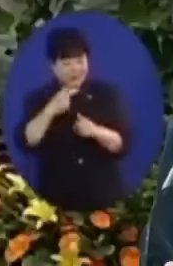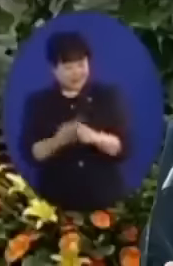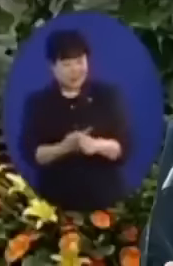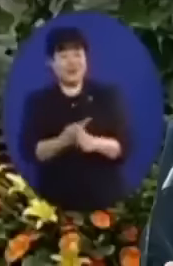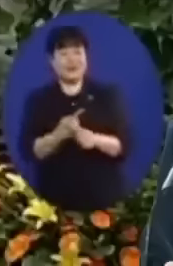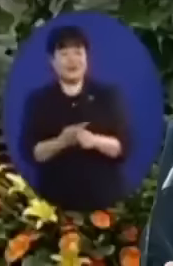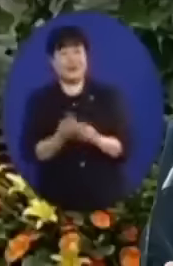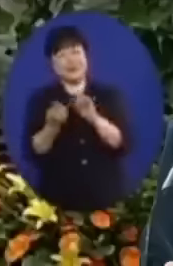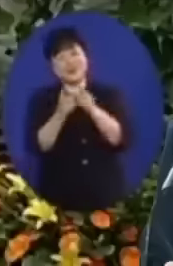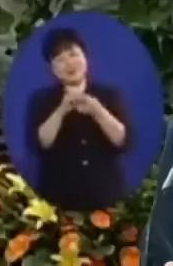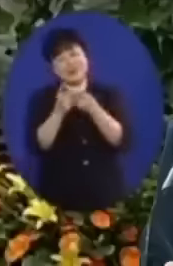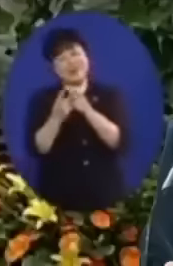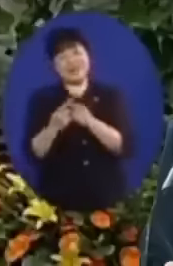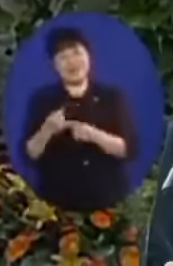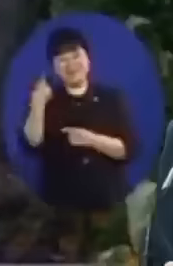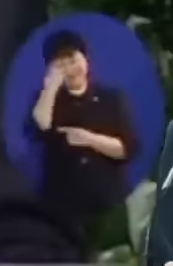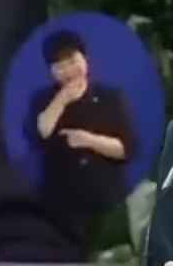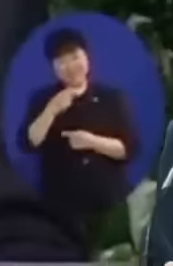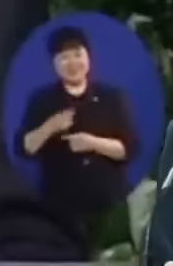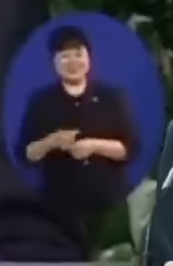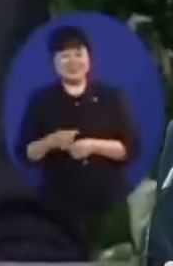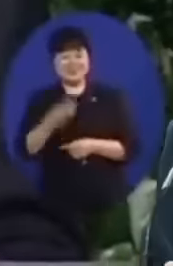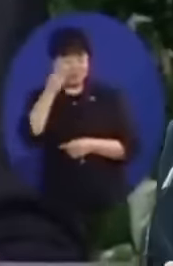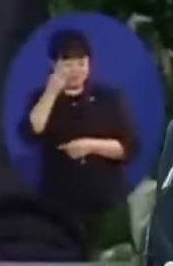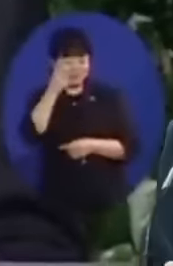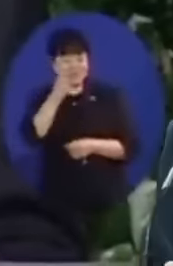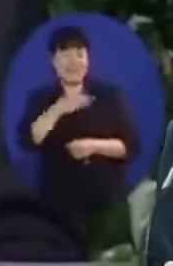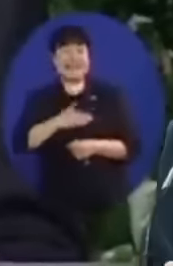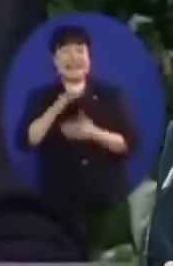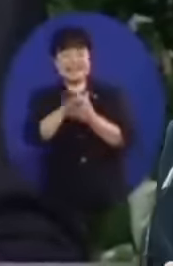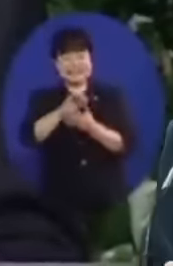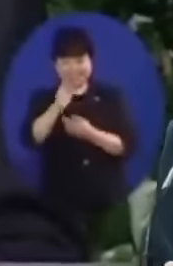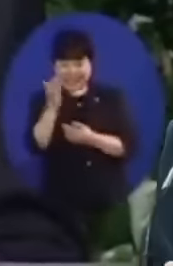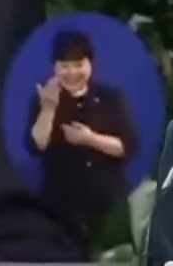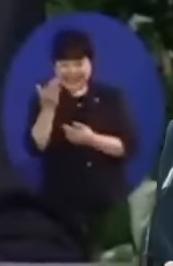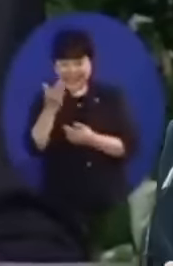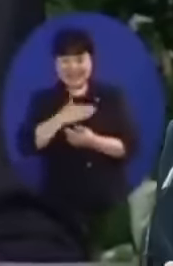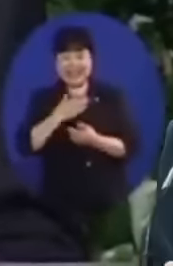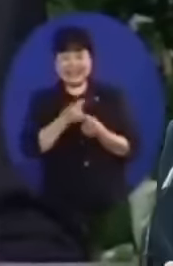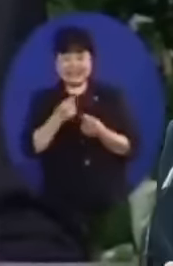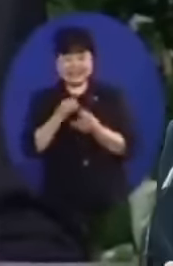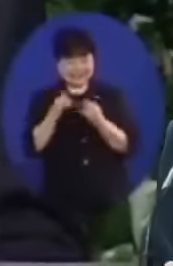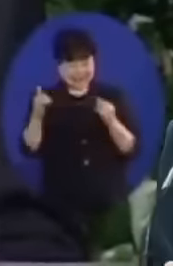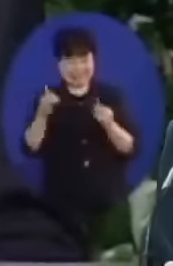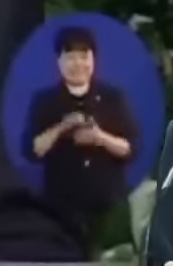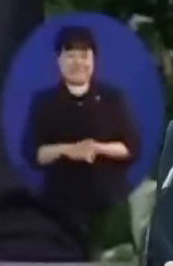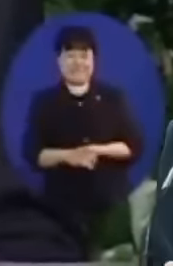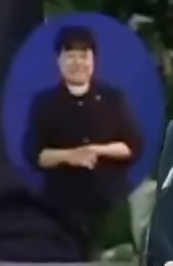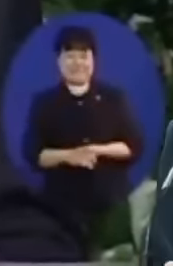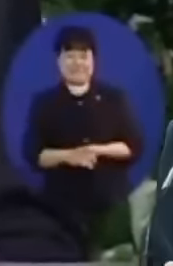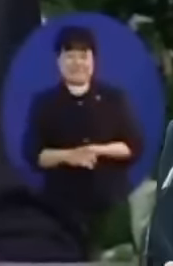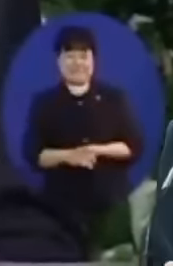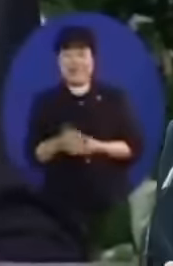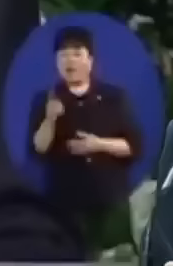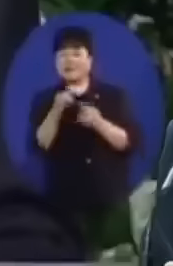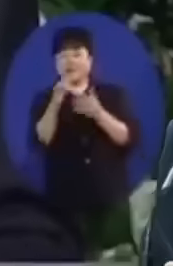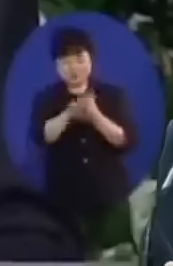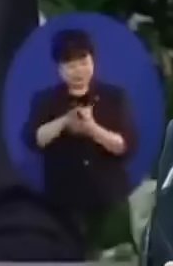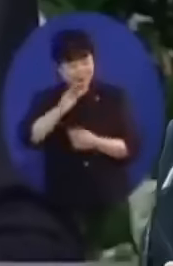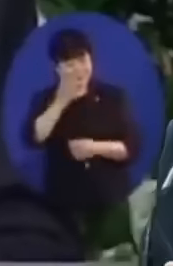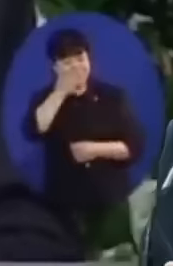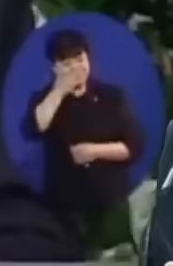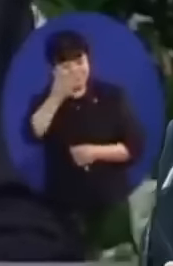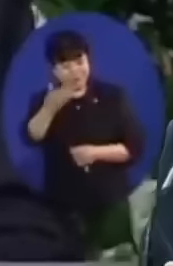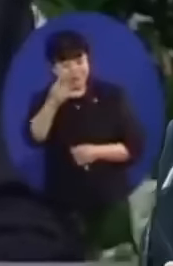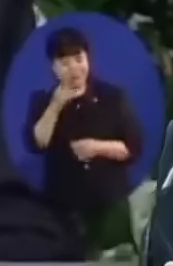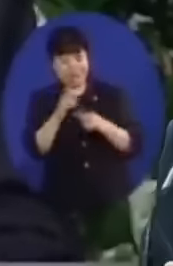성도들 서로 만나고 낯이 익게 되고 친구가 되거든요. 흔히 나 같은 사람도 어떤 사람의 친구가 되기